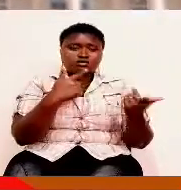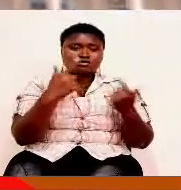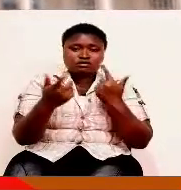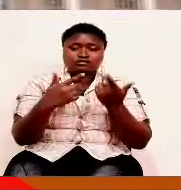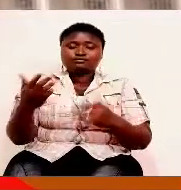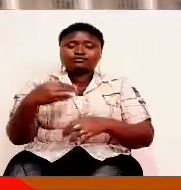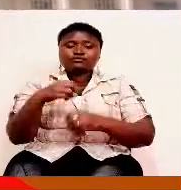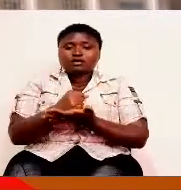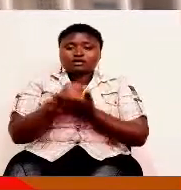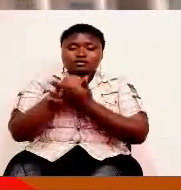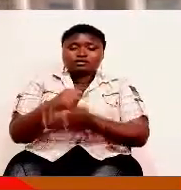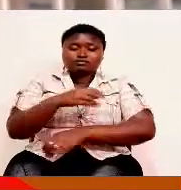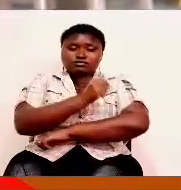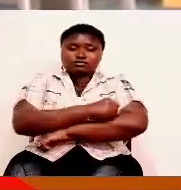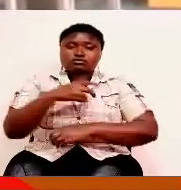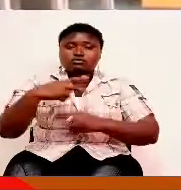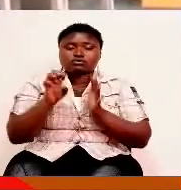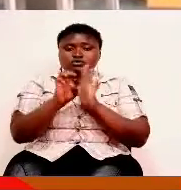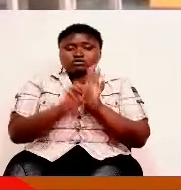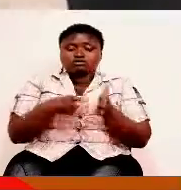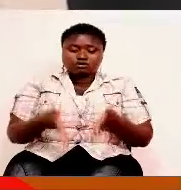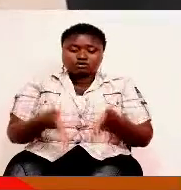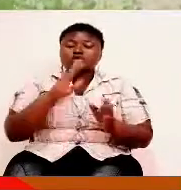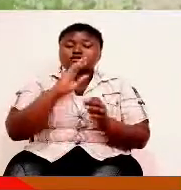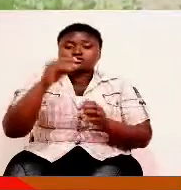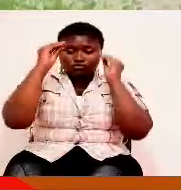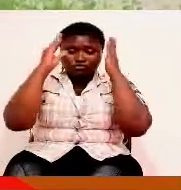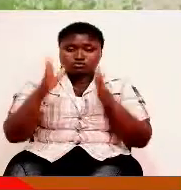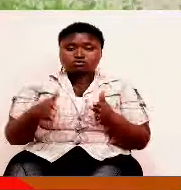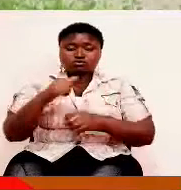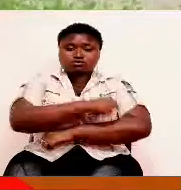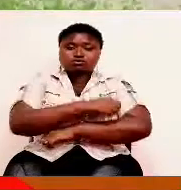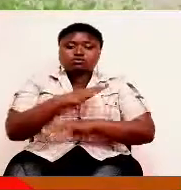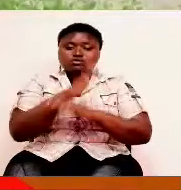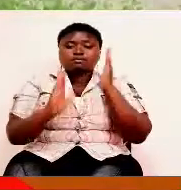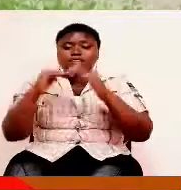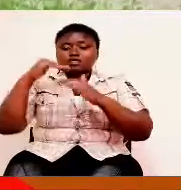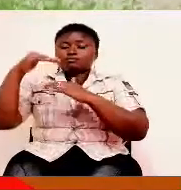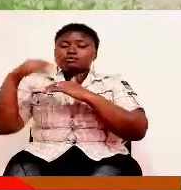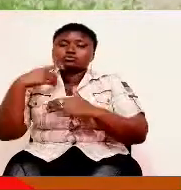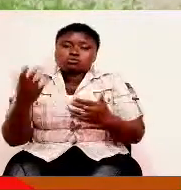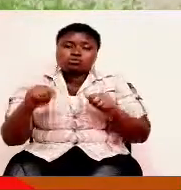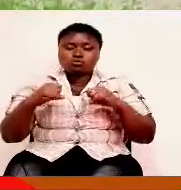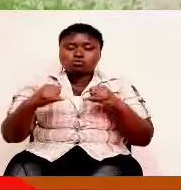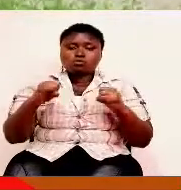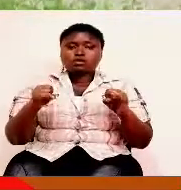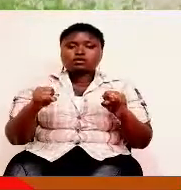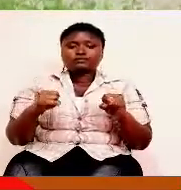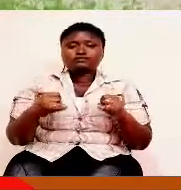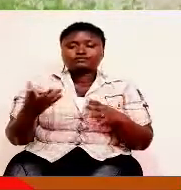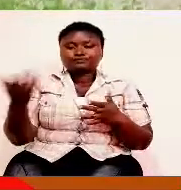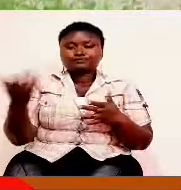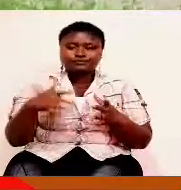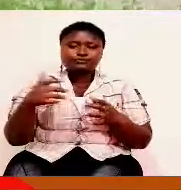githomo kuona thukuru uyu riu ni muthondeke wega. Uguo kiria ndiroria ni unyitaniri mwega wa aciari arimu